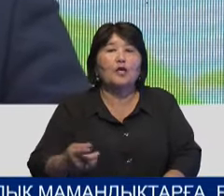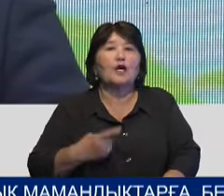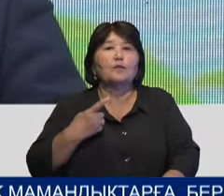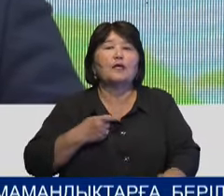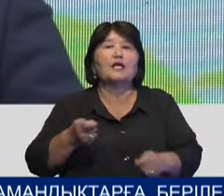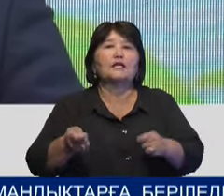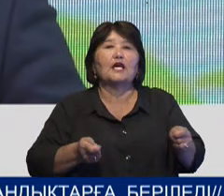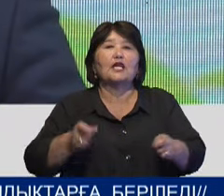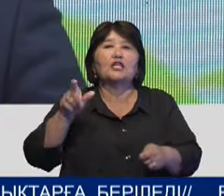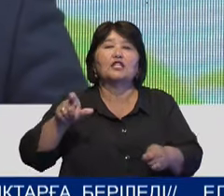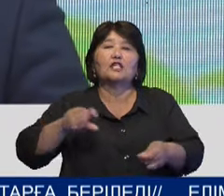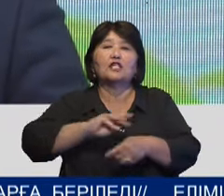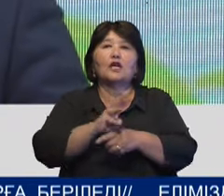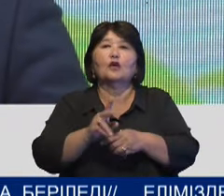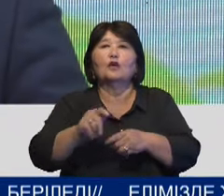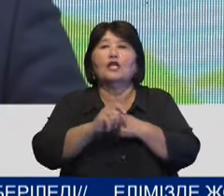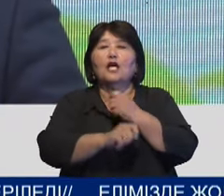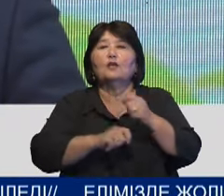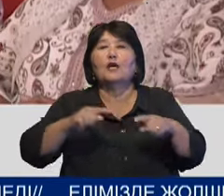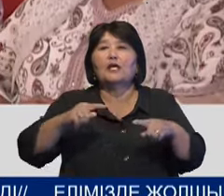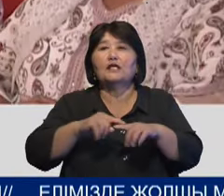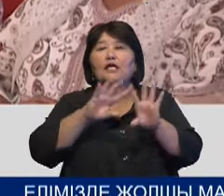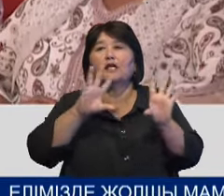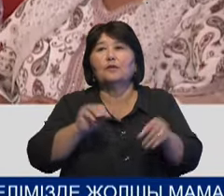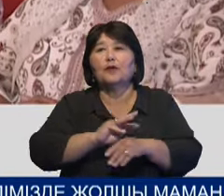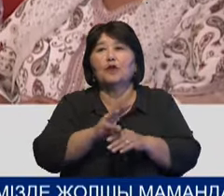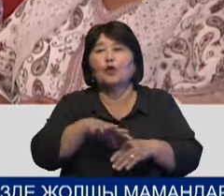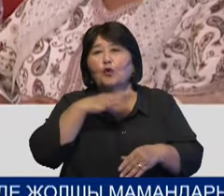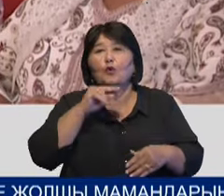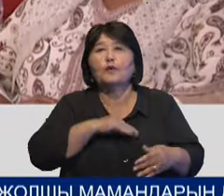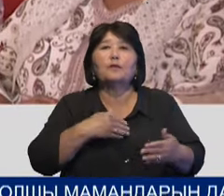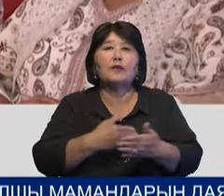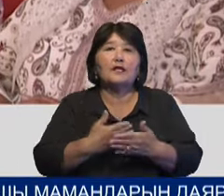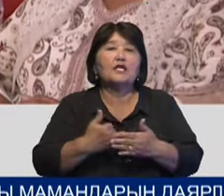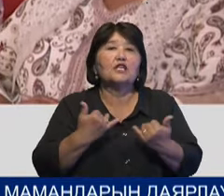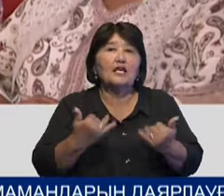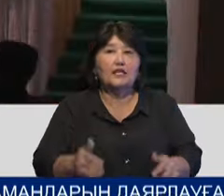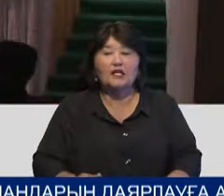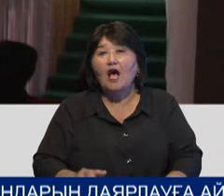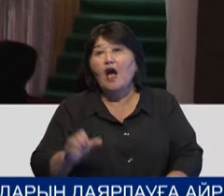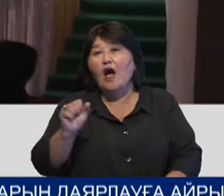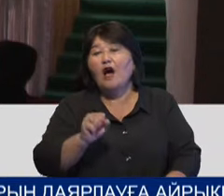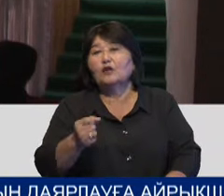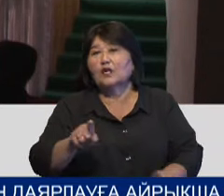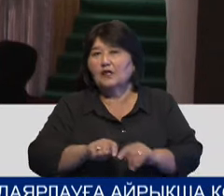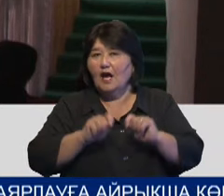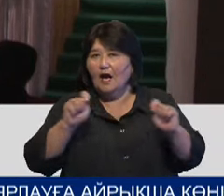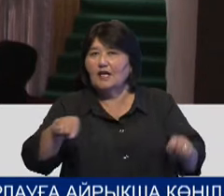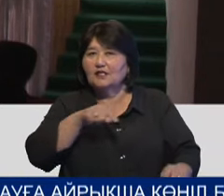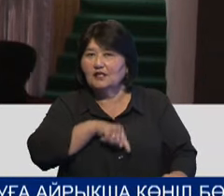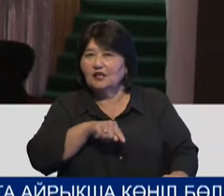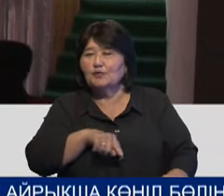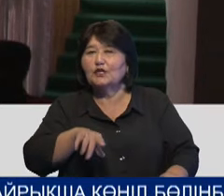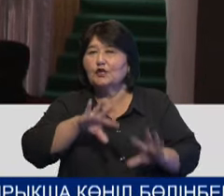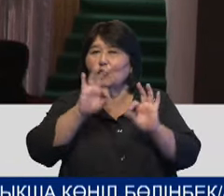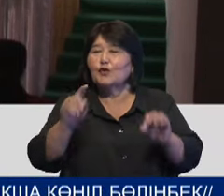жетекшілермен қамтып, оны материалдық техника базасын нығайтуға көптеген еңбектер жасады. Арнұр аңқылдаған ашық мінезімен, өрісті